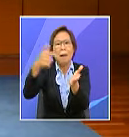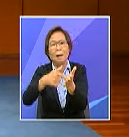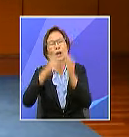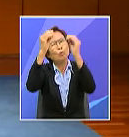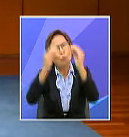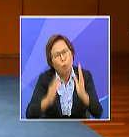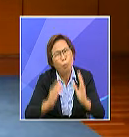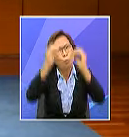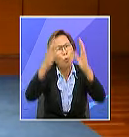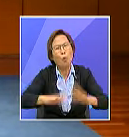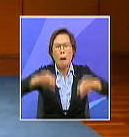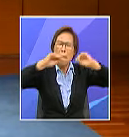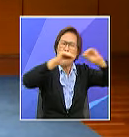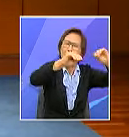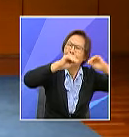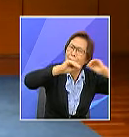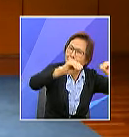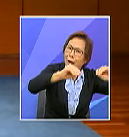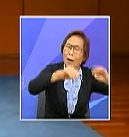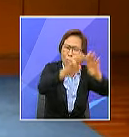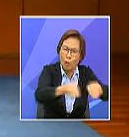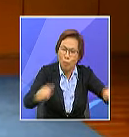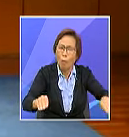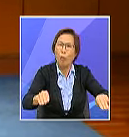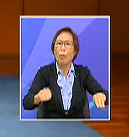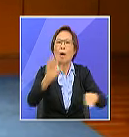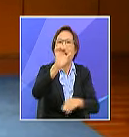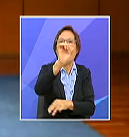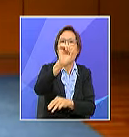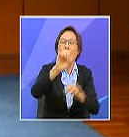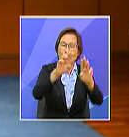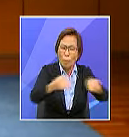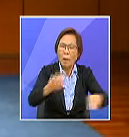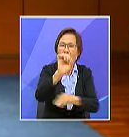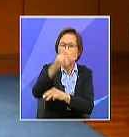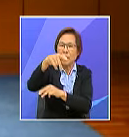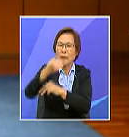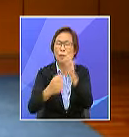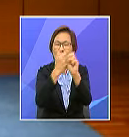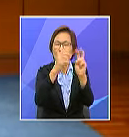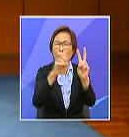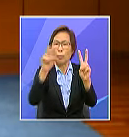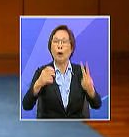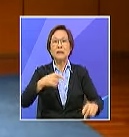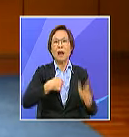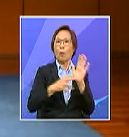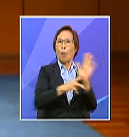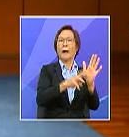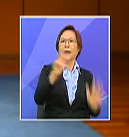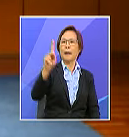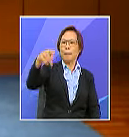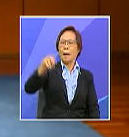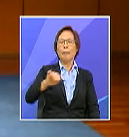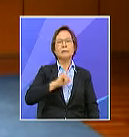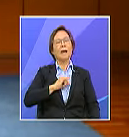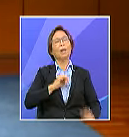guru-guru yang mengajar murid-murid jalur SPM 2020 bagi pihak FM Terima